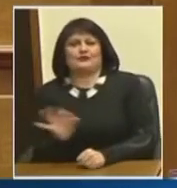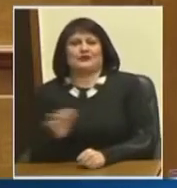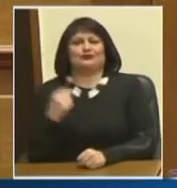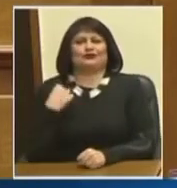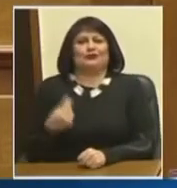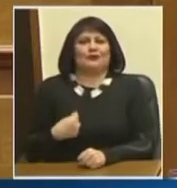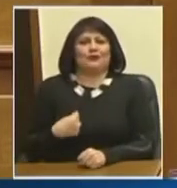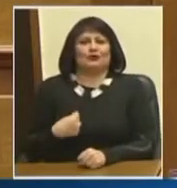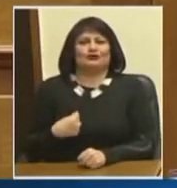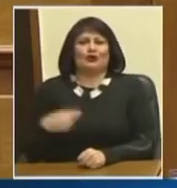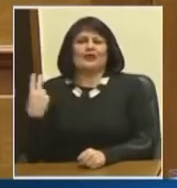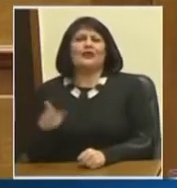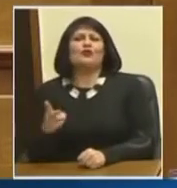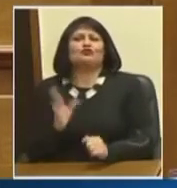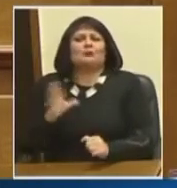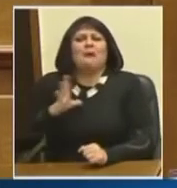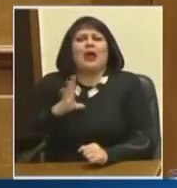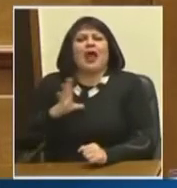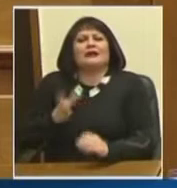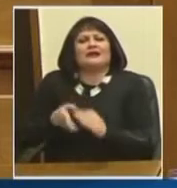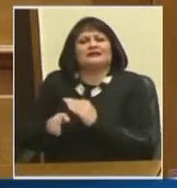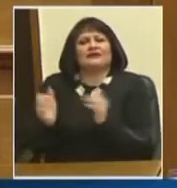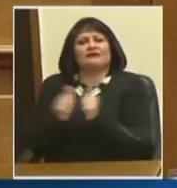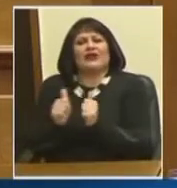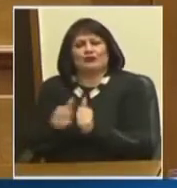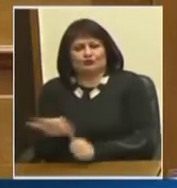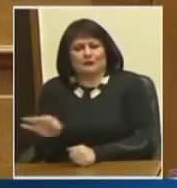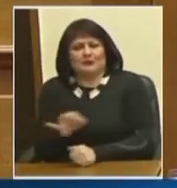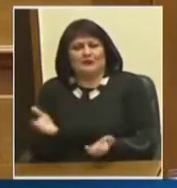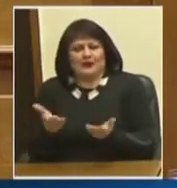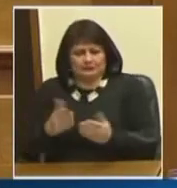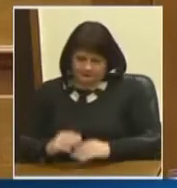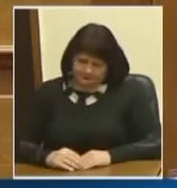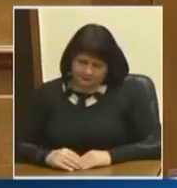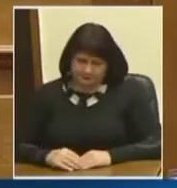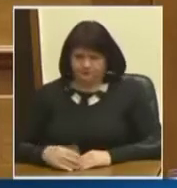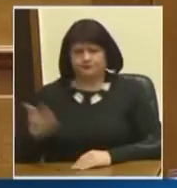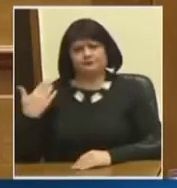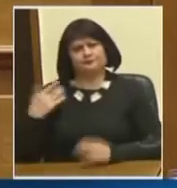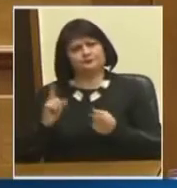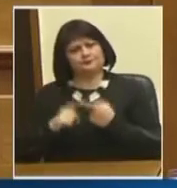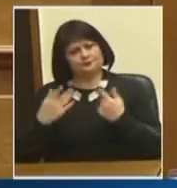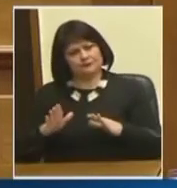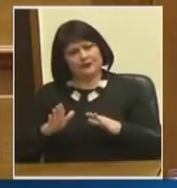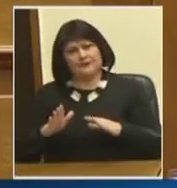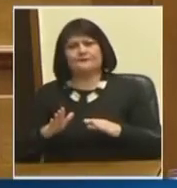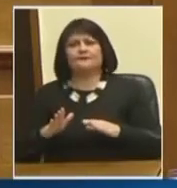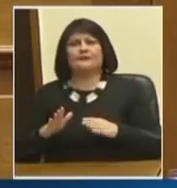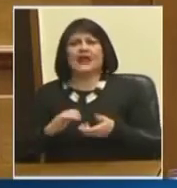να τακτοποιήσετε κι άλλους πελάτες σας. Πριν από λίγο συνάντησα την Ένωση Κλινικών.